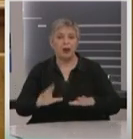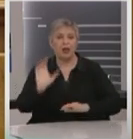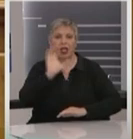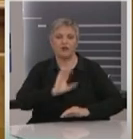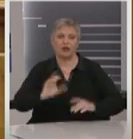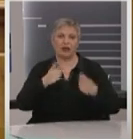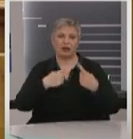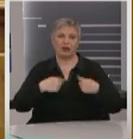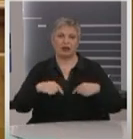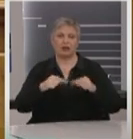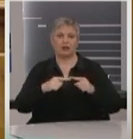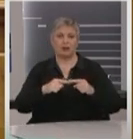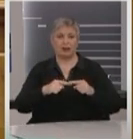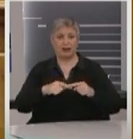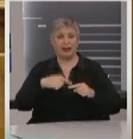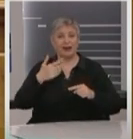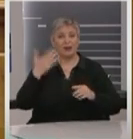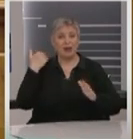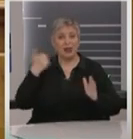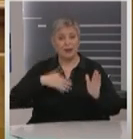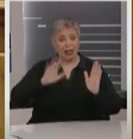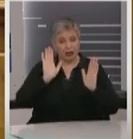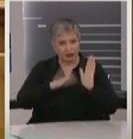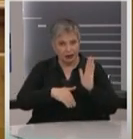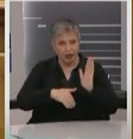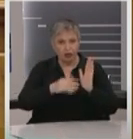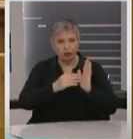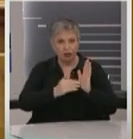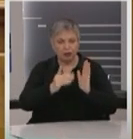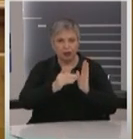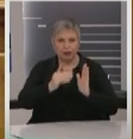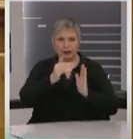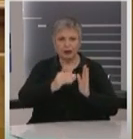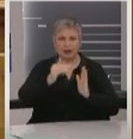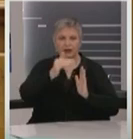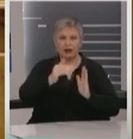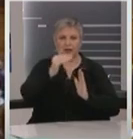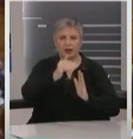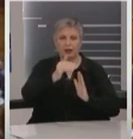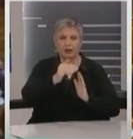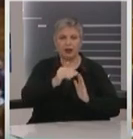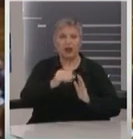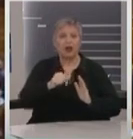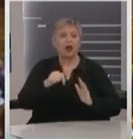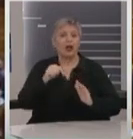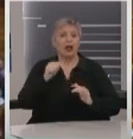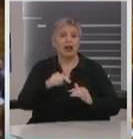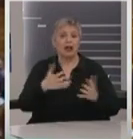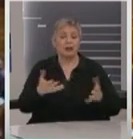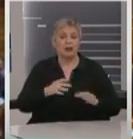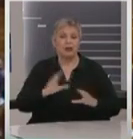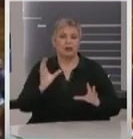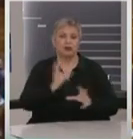Επιτροπής. Από τις τελευταίες θέσεις που ήταν εσείς, η αποτελεσματική, εμείς έχουμε πάει η αναποτελεσματική στην